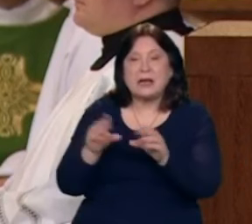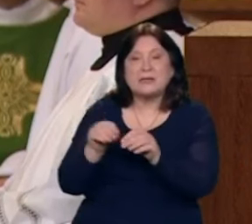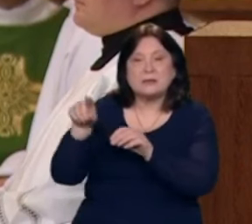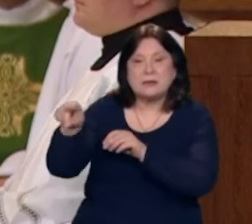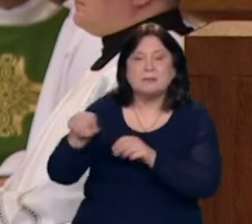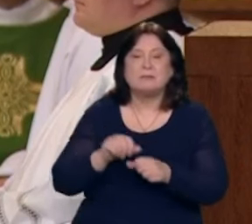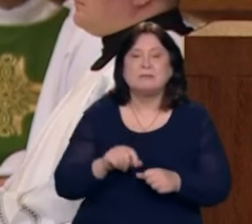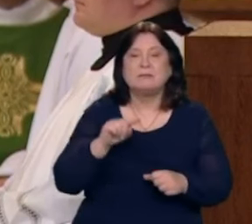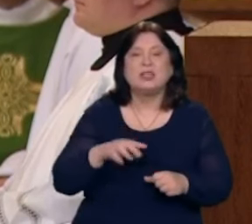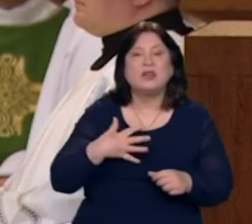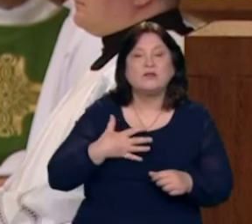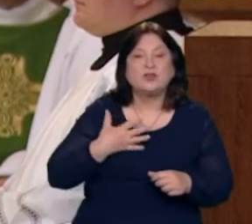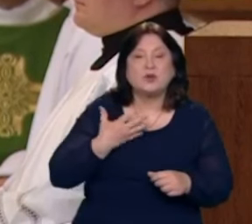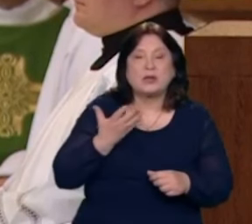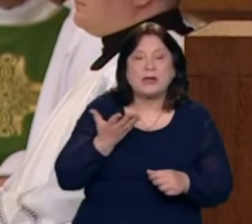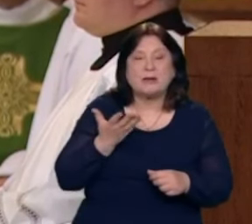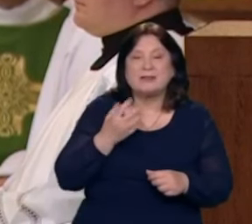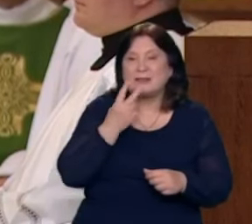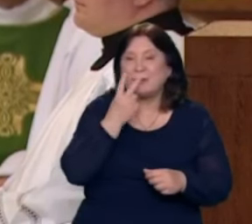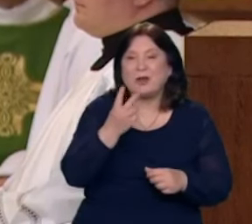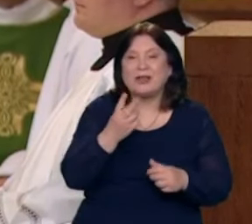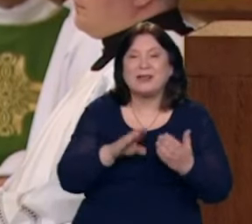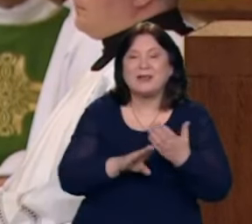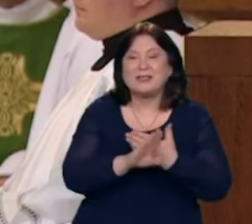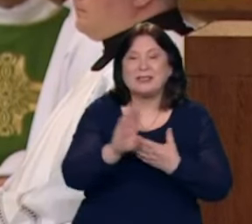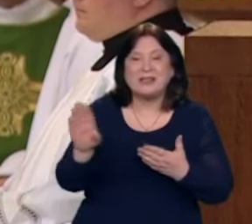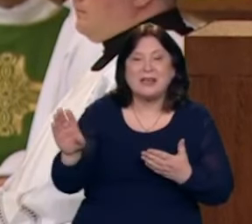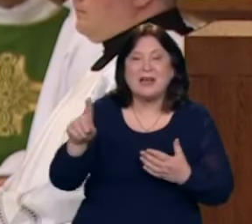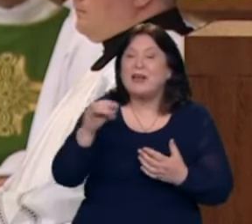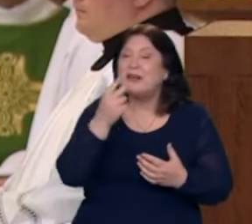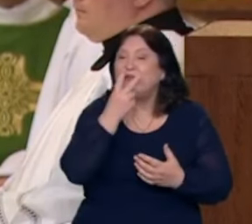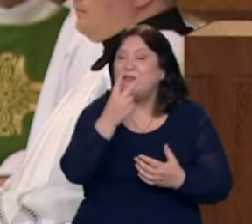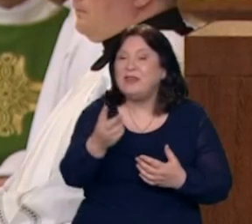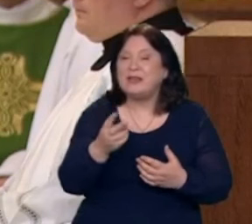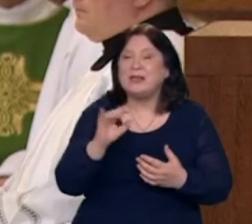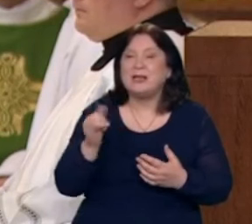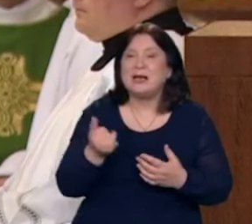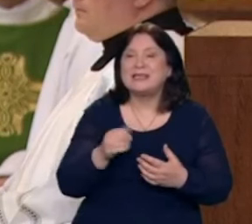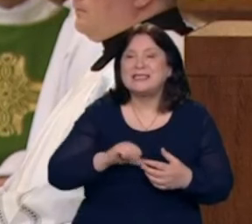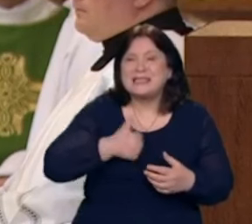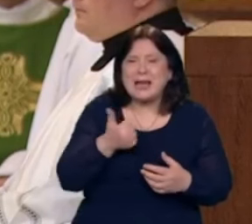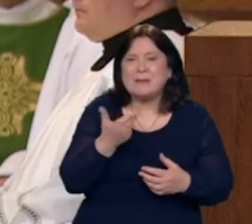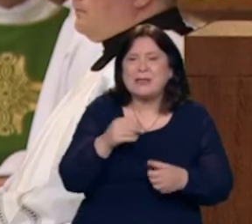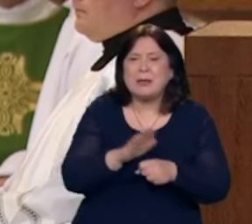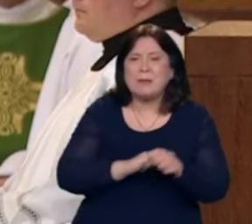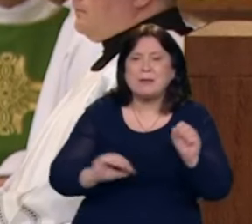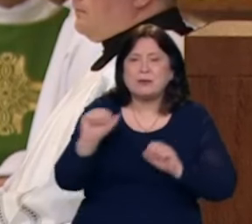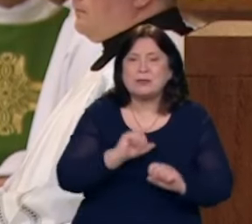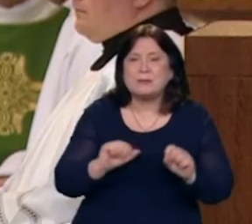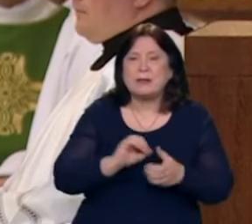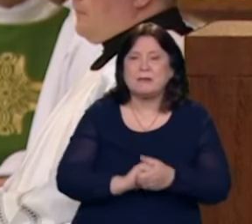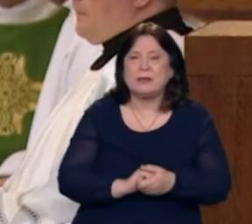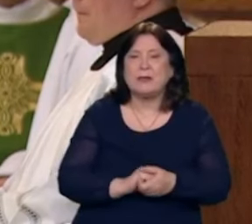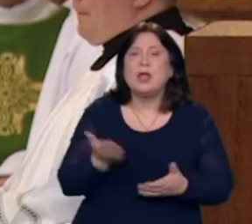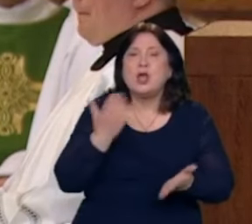wzruszająca scena kiedy widać jak on sam niepełnosprawny